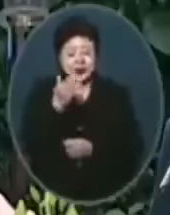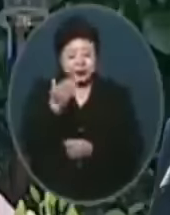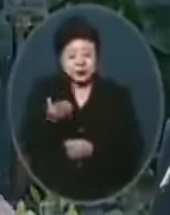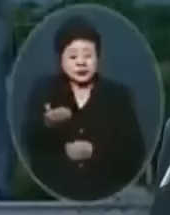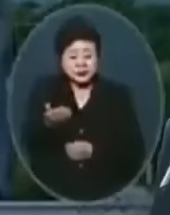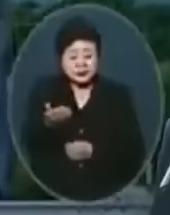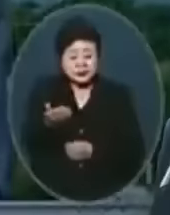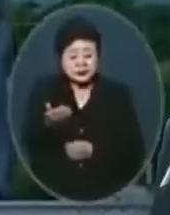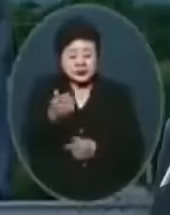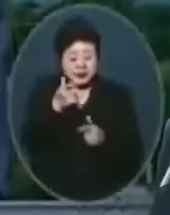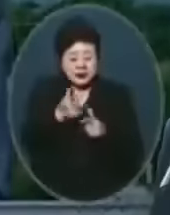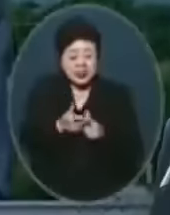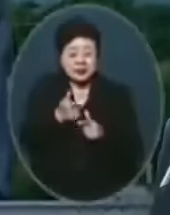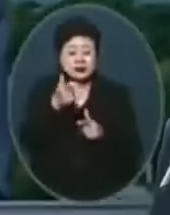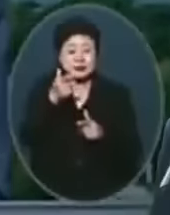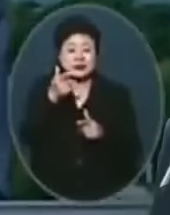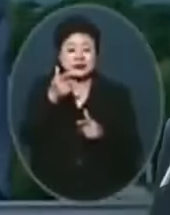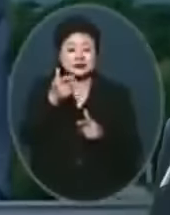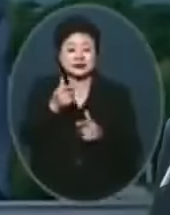여러분 예수를